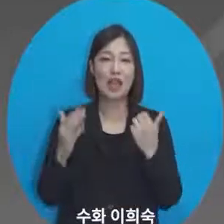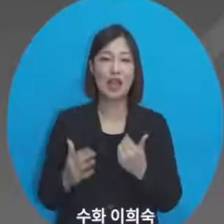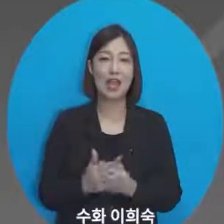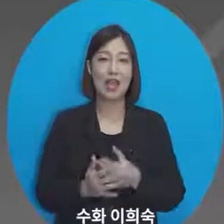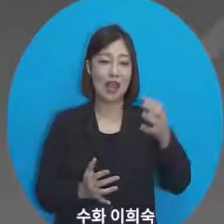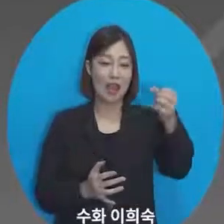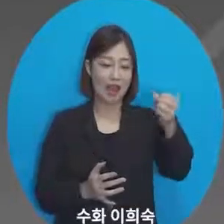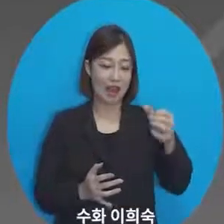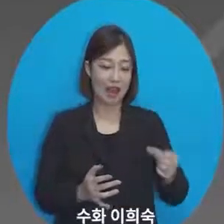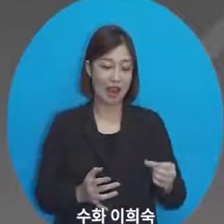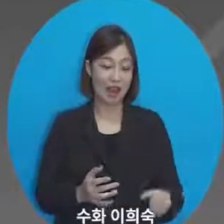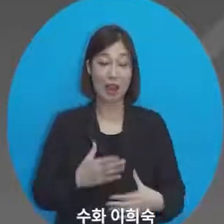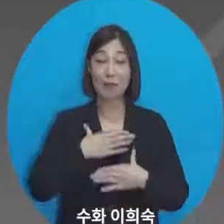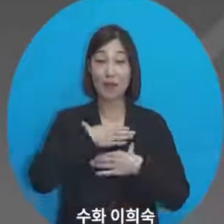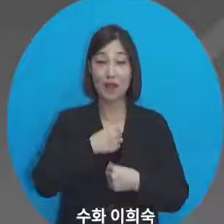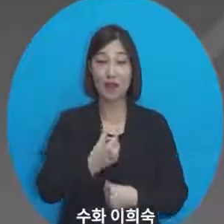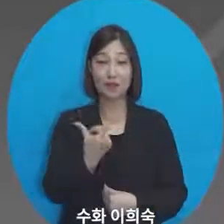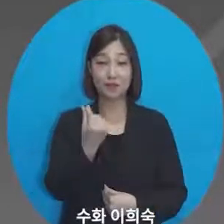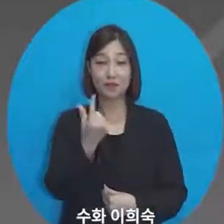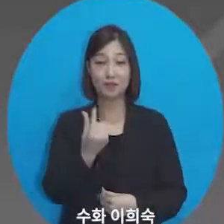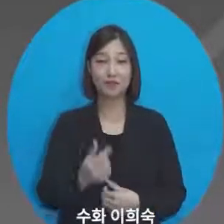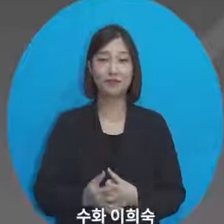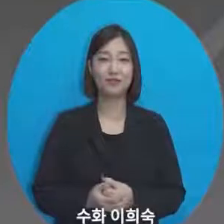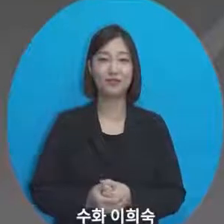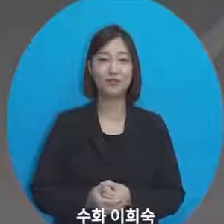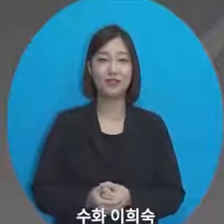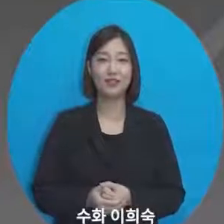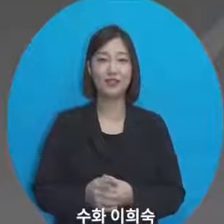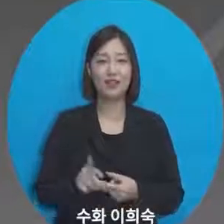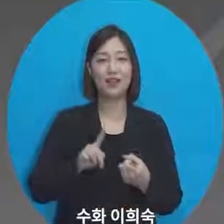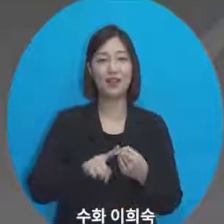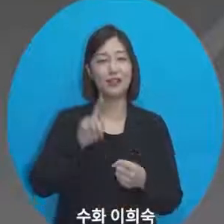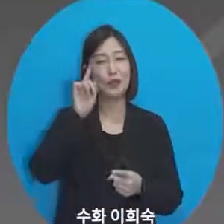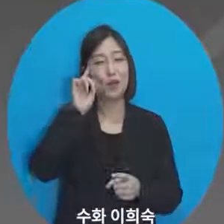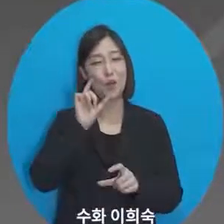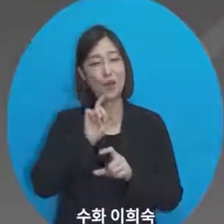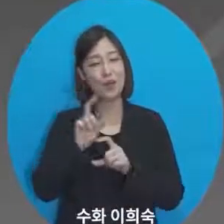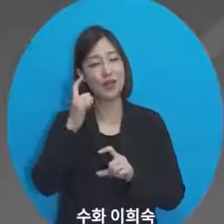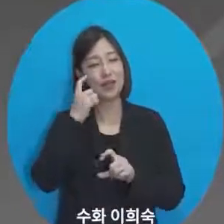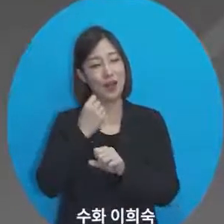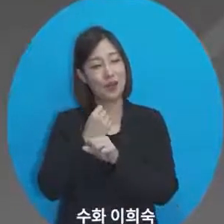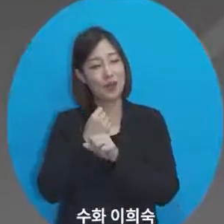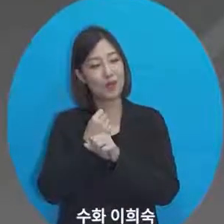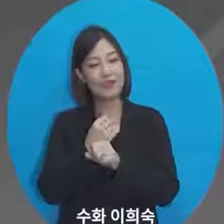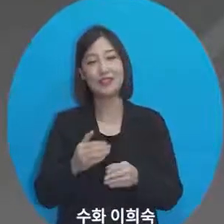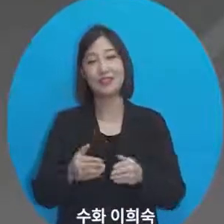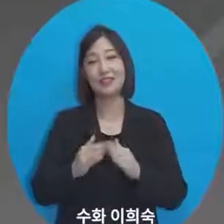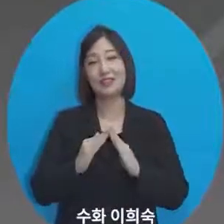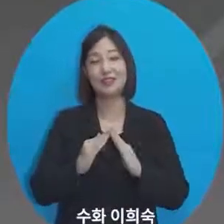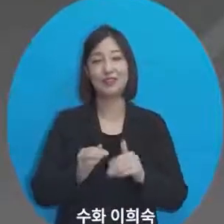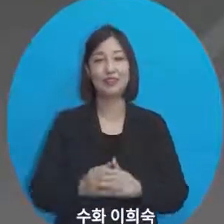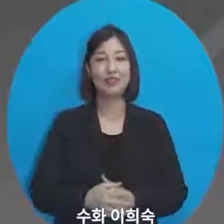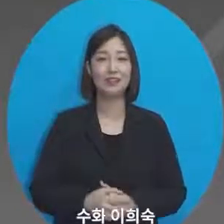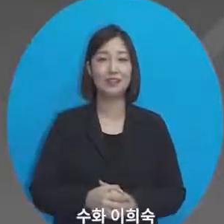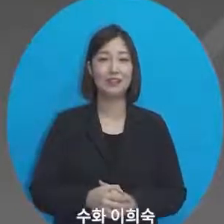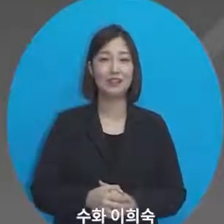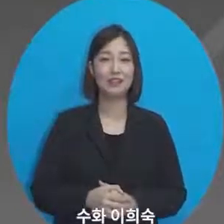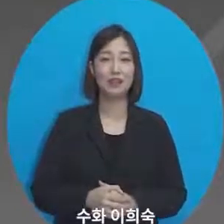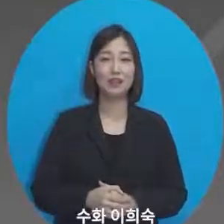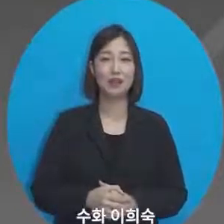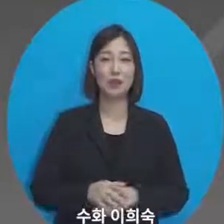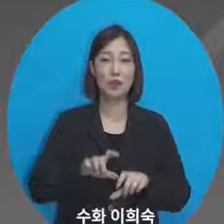위치에서 다양한 높이에서 손을 잡을 수 있도록 고려하고 있는 점이 특징입니다. 그리고 이제